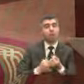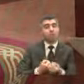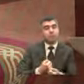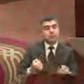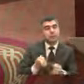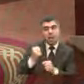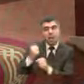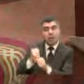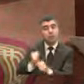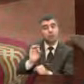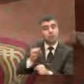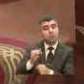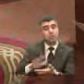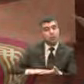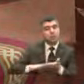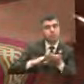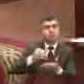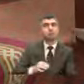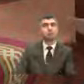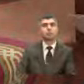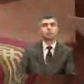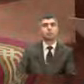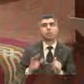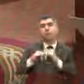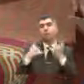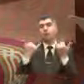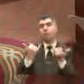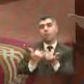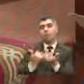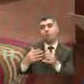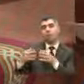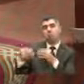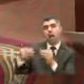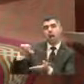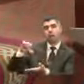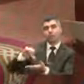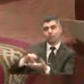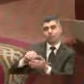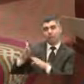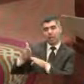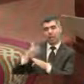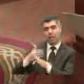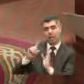في مراكش في أكتوبر المنصرم باش نعاودوا النظر في الهندسة البيداغوجية